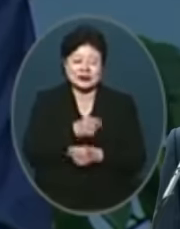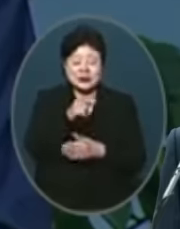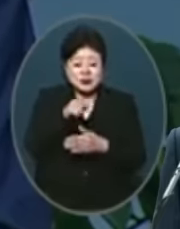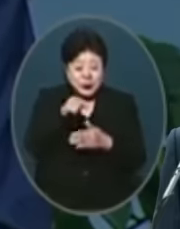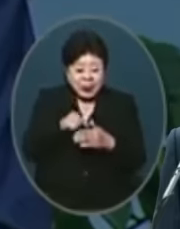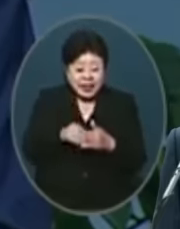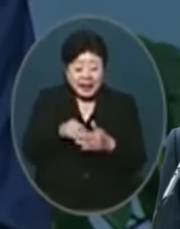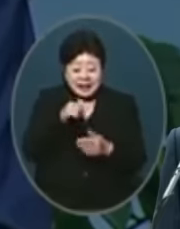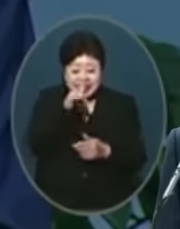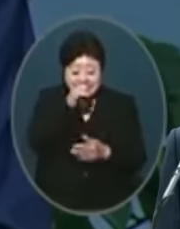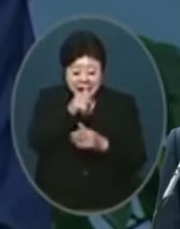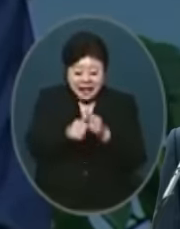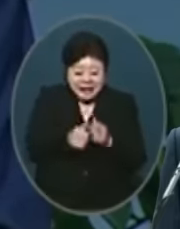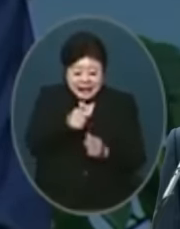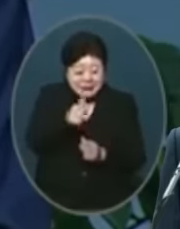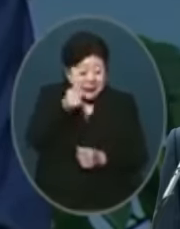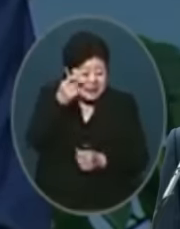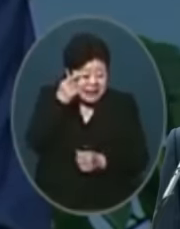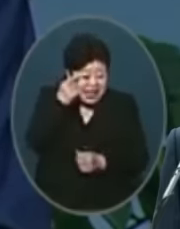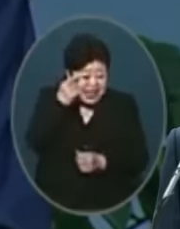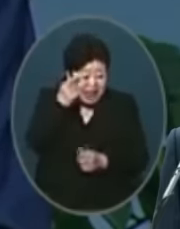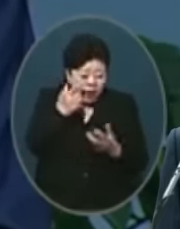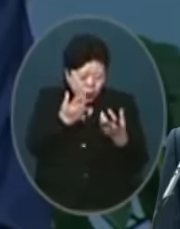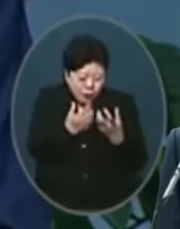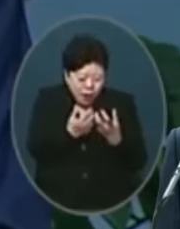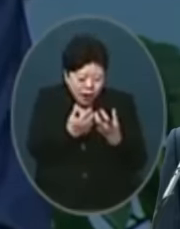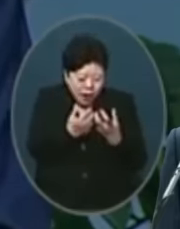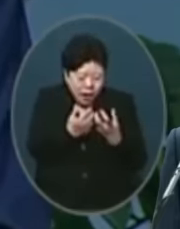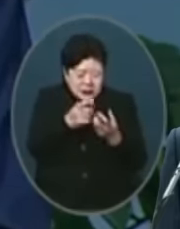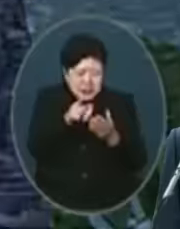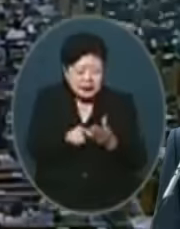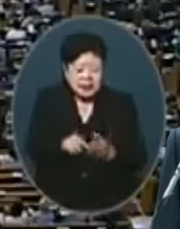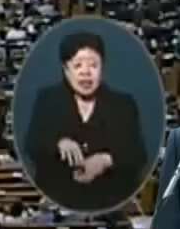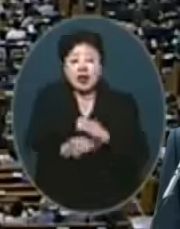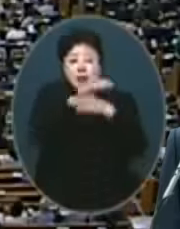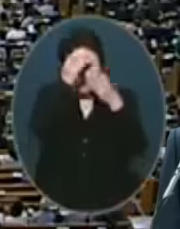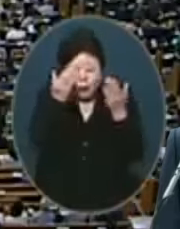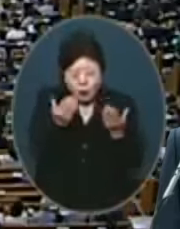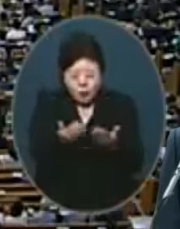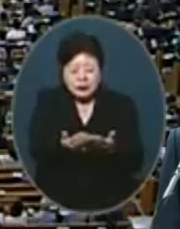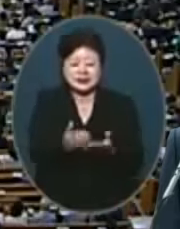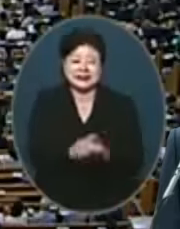속이 하나님의 생각으로 꽉 들어차 있으면 모든 것이